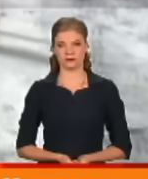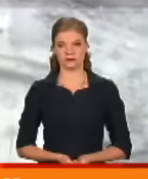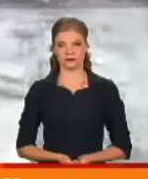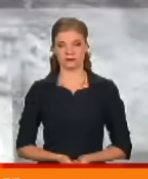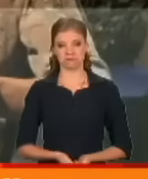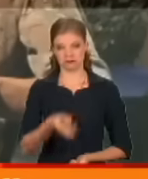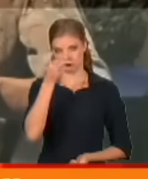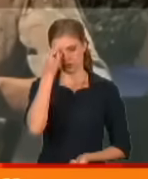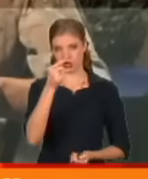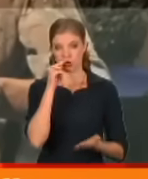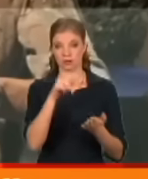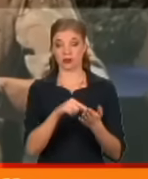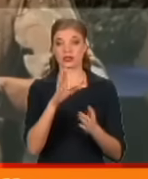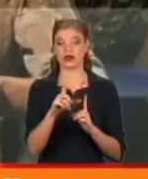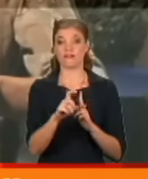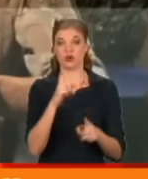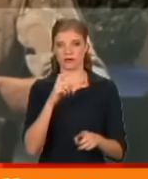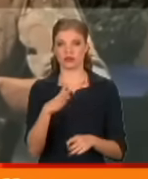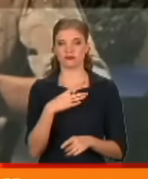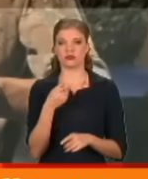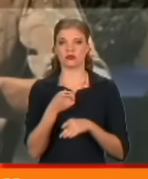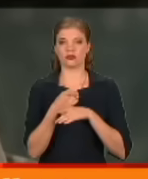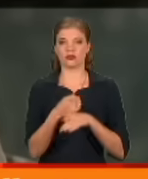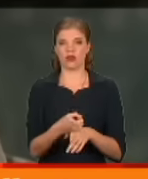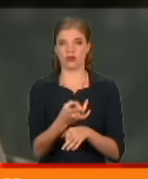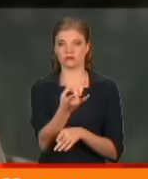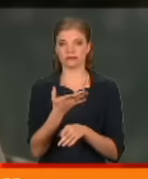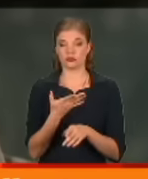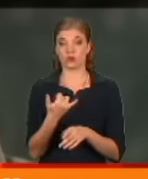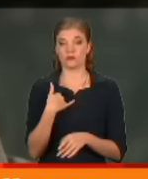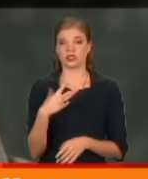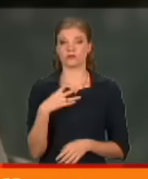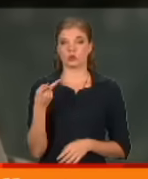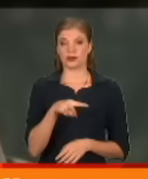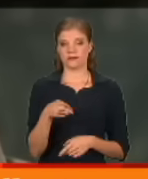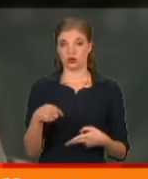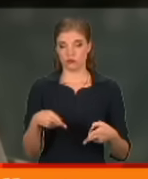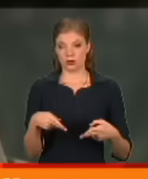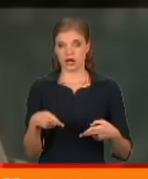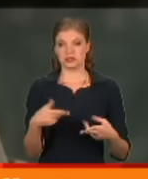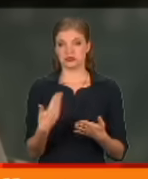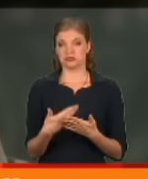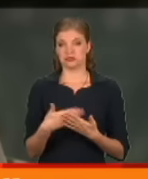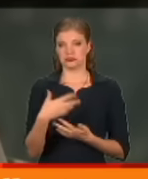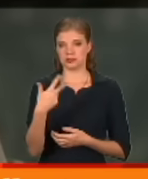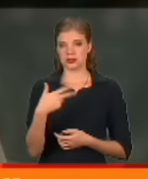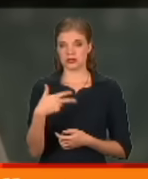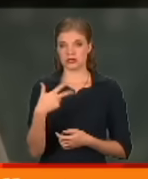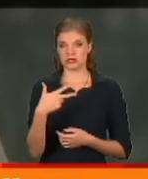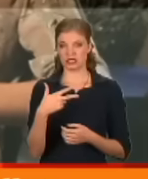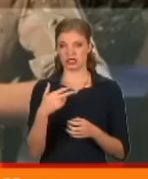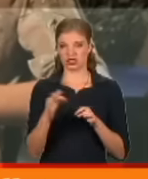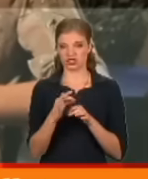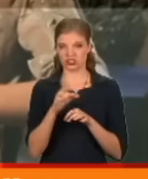Чітке попадання. В ответ прилетів танковий снаряд. І все. У мене було дві операції, там близько 30